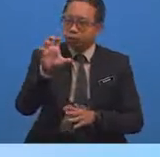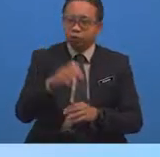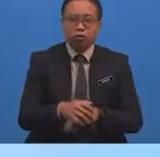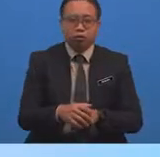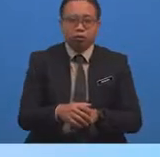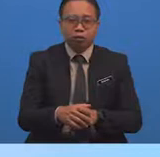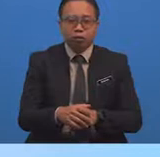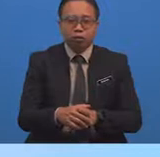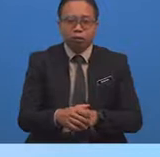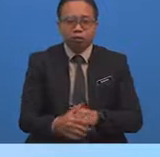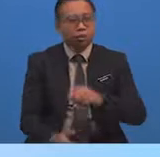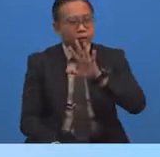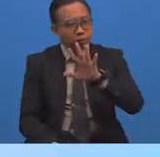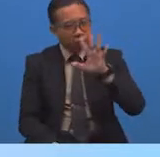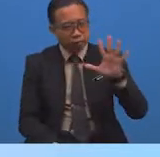55-56